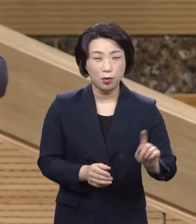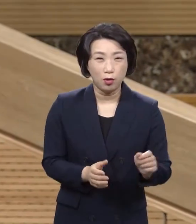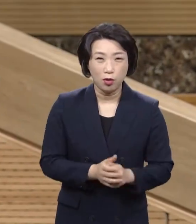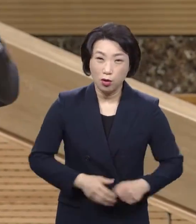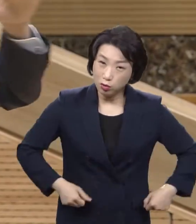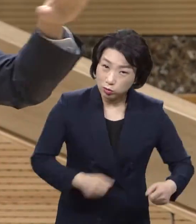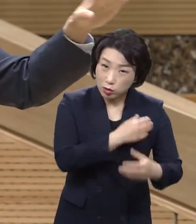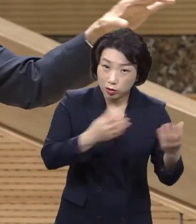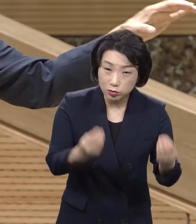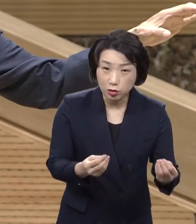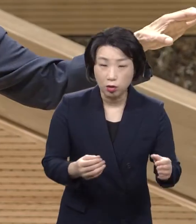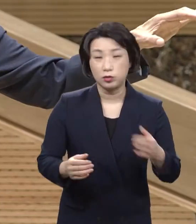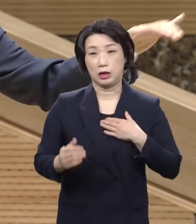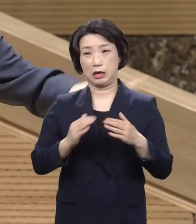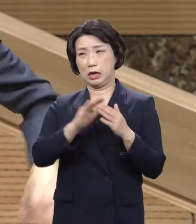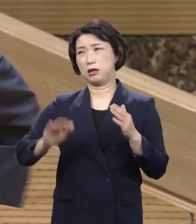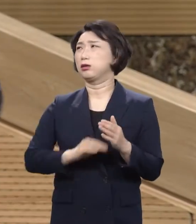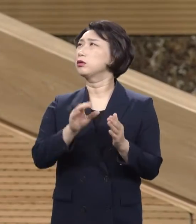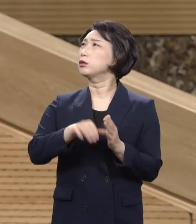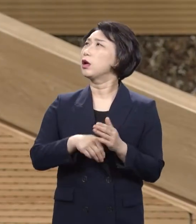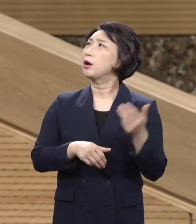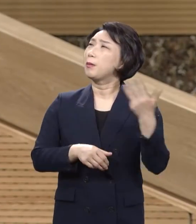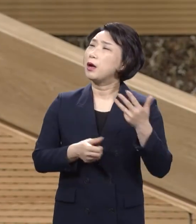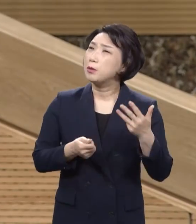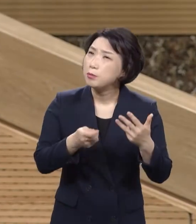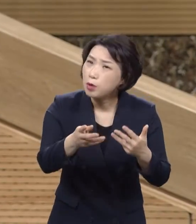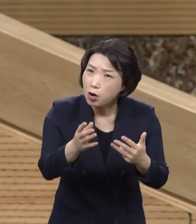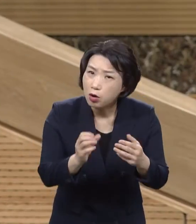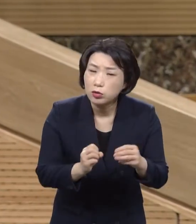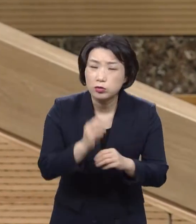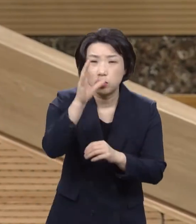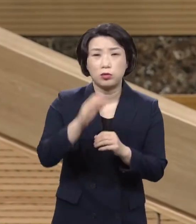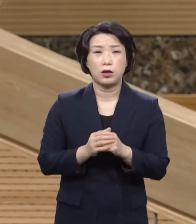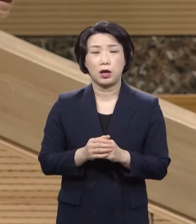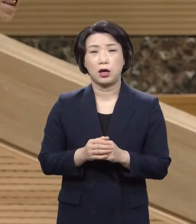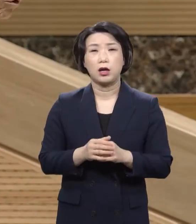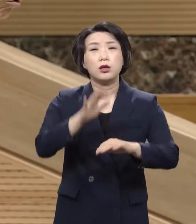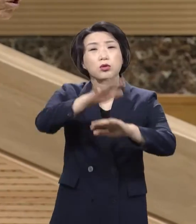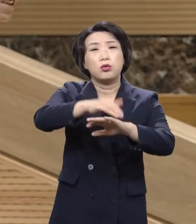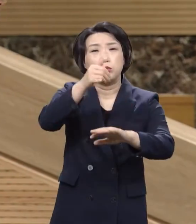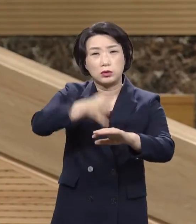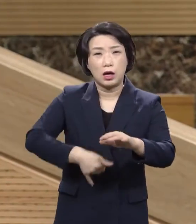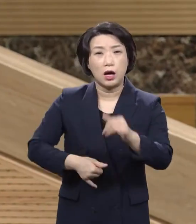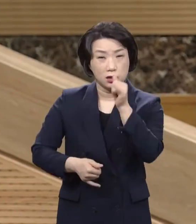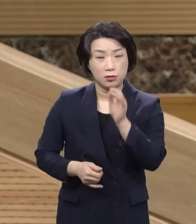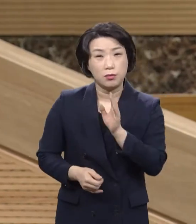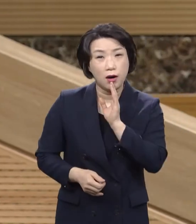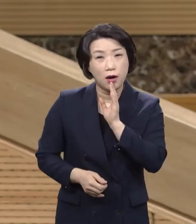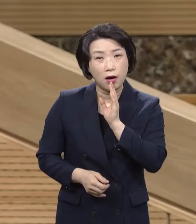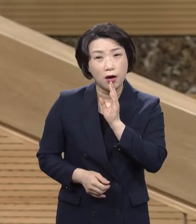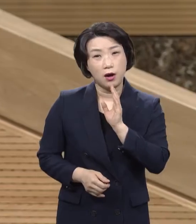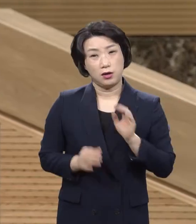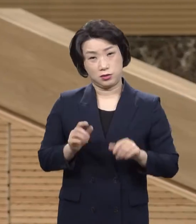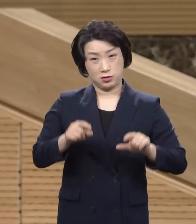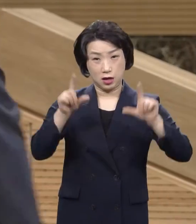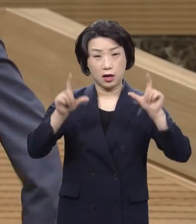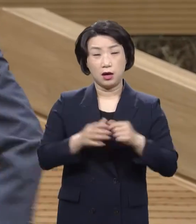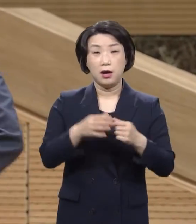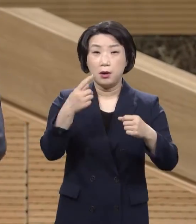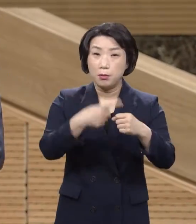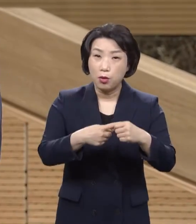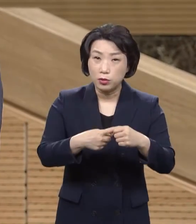한 8,000평 이상 되는 그런 농사채를 가지고 그 해에